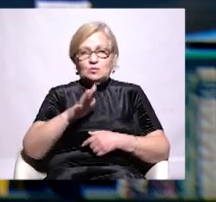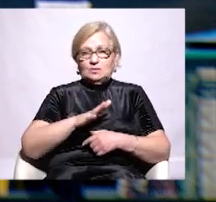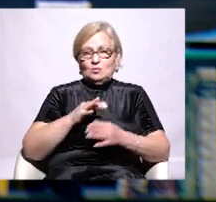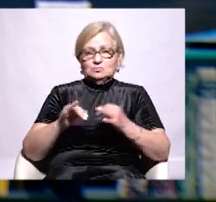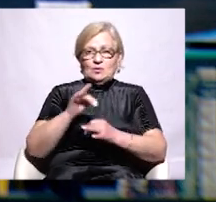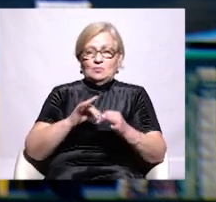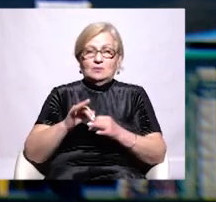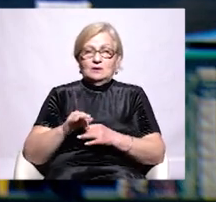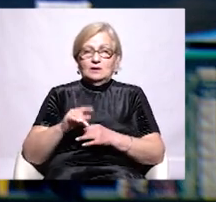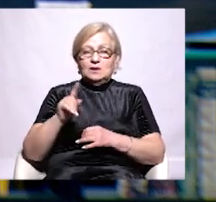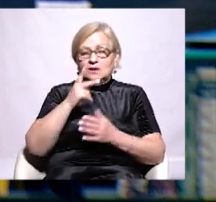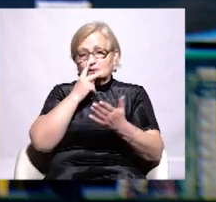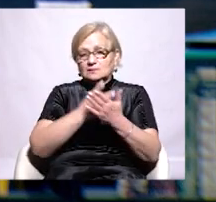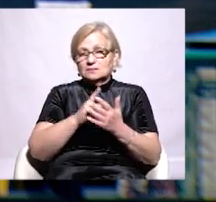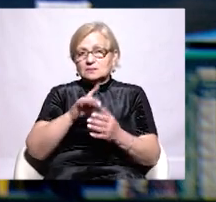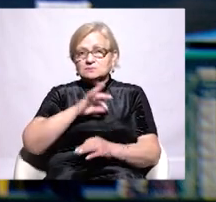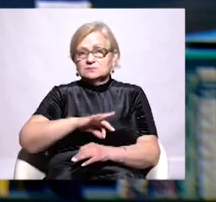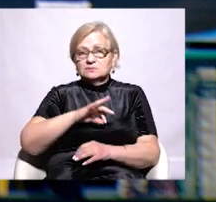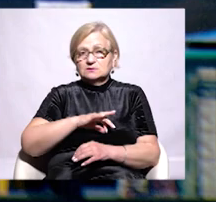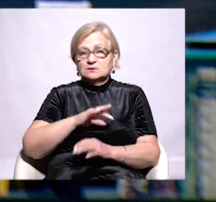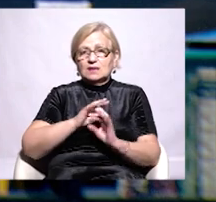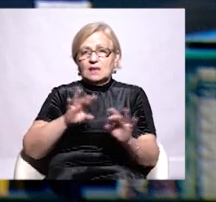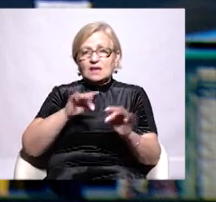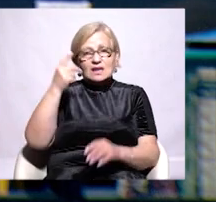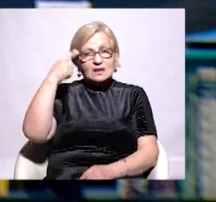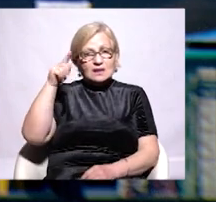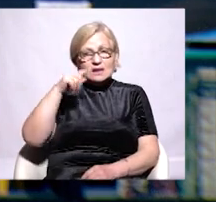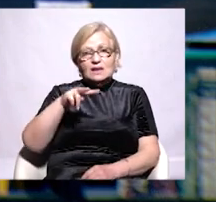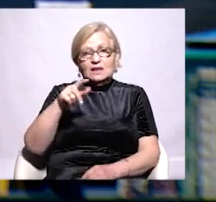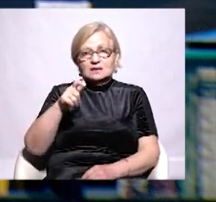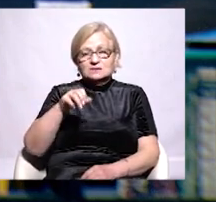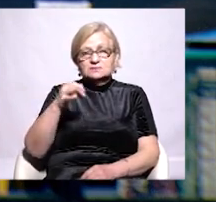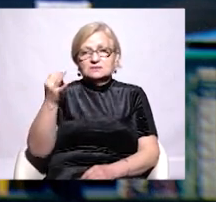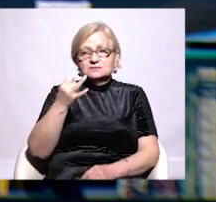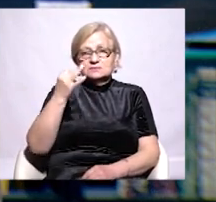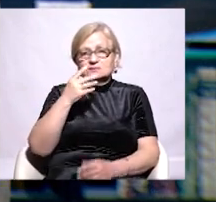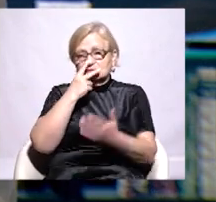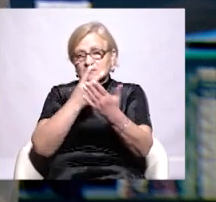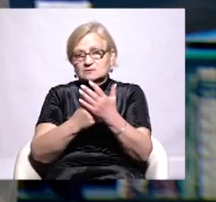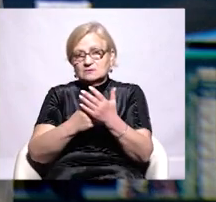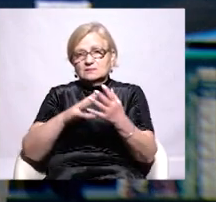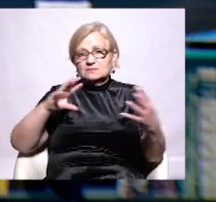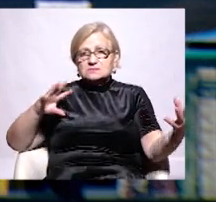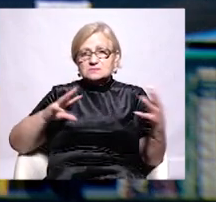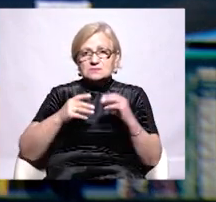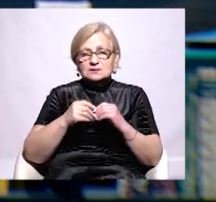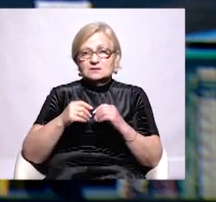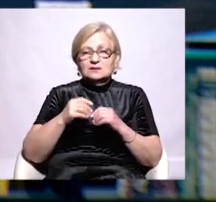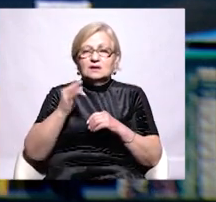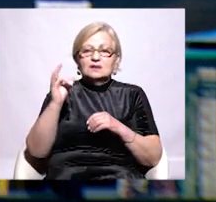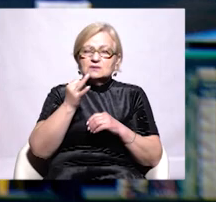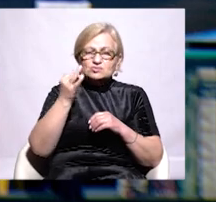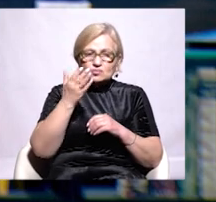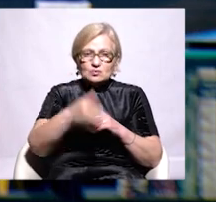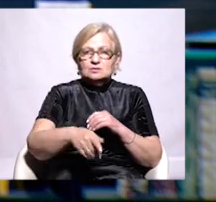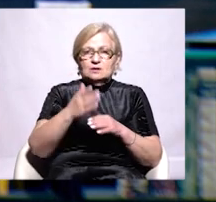Რომ დავაკვირდეთ რას იყენებს მუხრან მაჭავარიანი ლეგენდიდან და ისტორიიდან, ხედავთ საერთო ყველაფერ ამას,